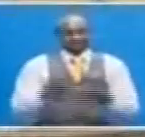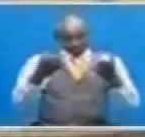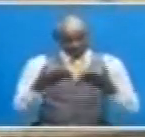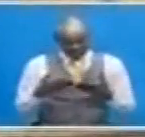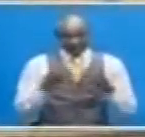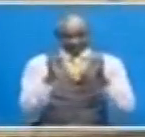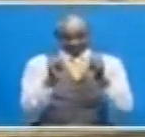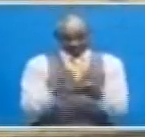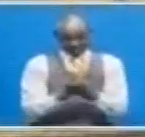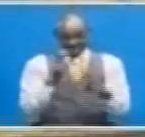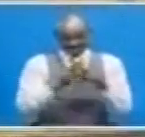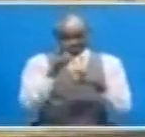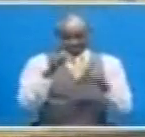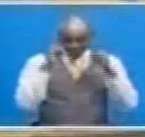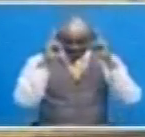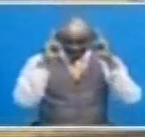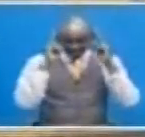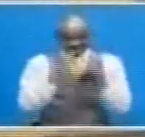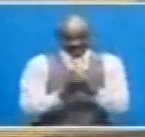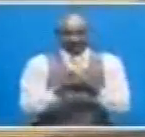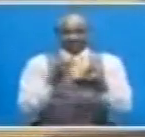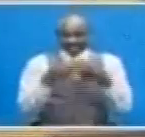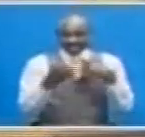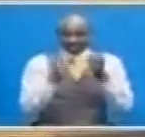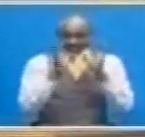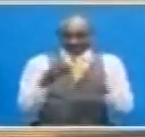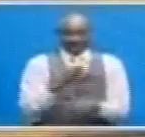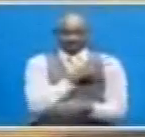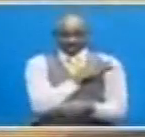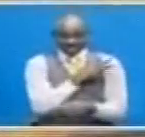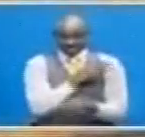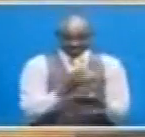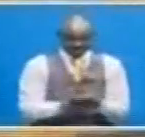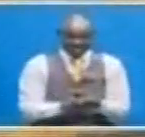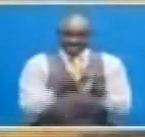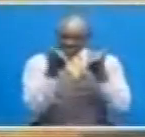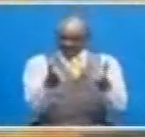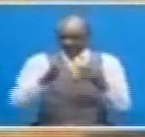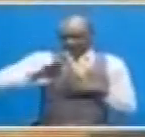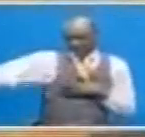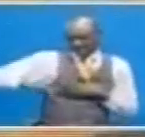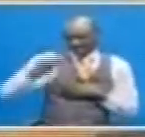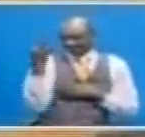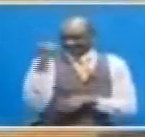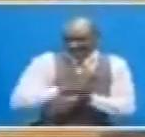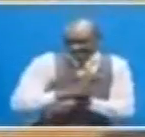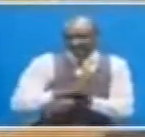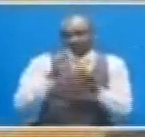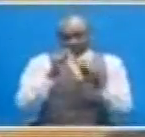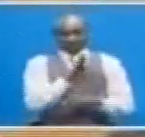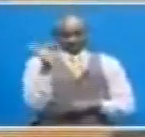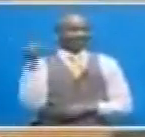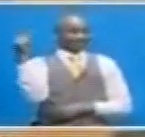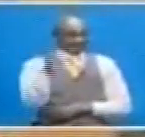Karibu kwa taarifa zetu, naitwa Mashirima Kapombe na mtangazaji wetu ishara ni William Sila. Ikiwa imesalia siku tatu kabla Rais wa Marekani